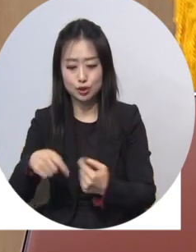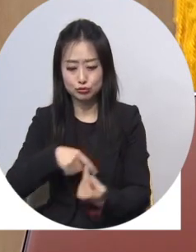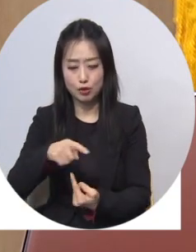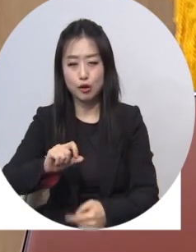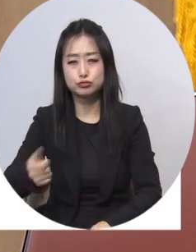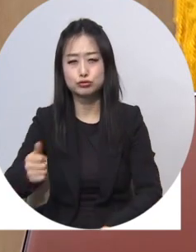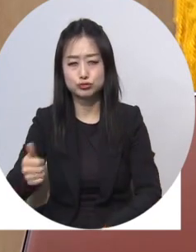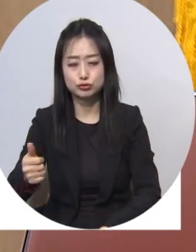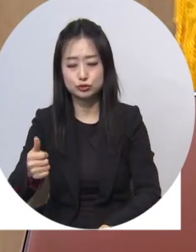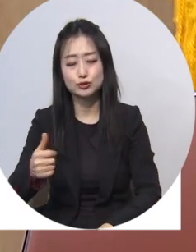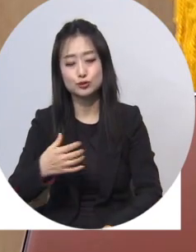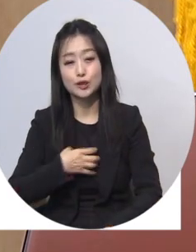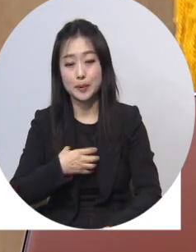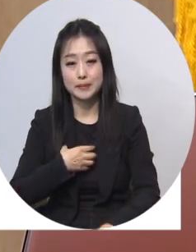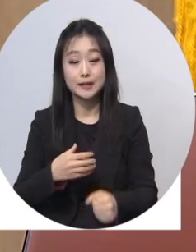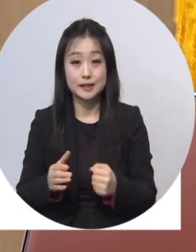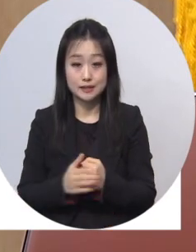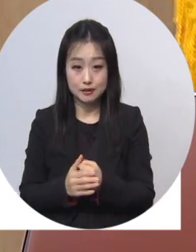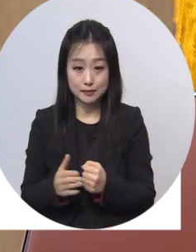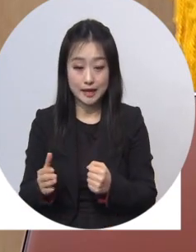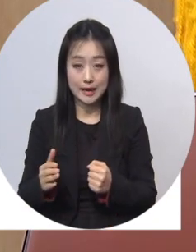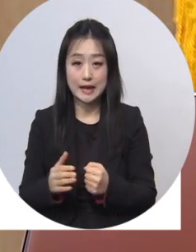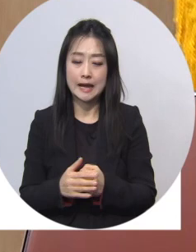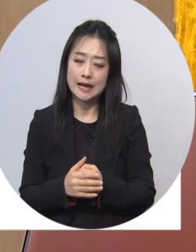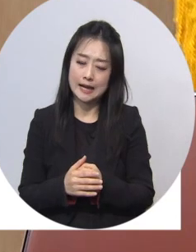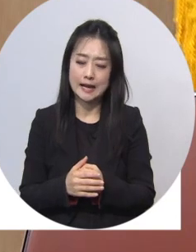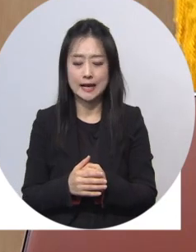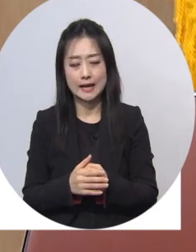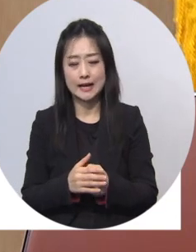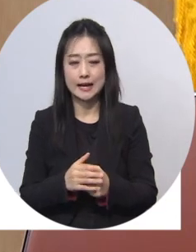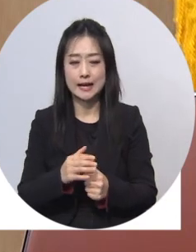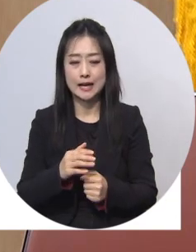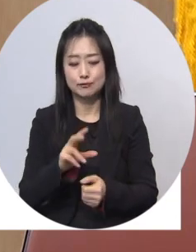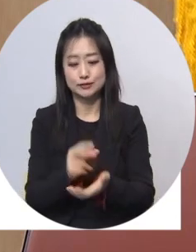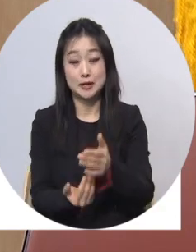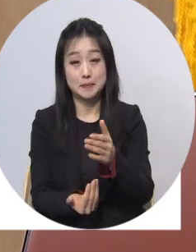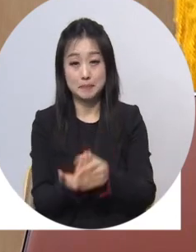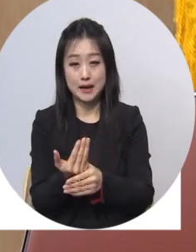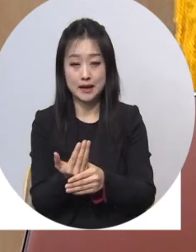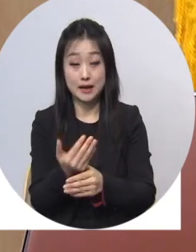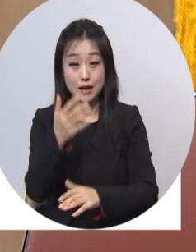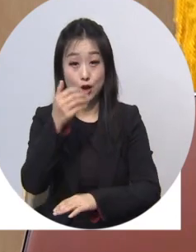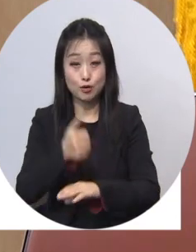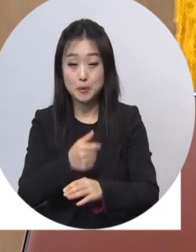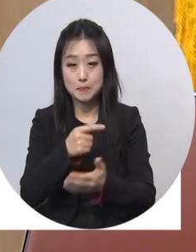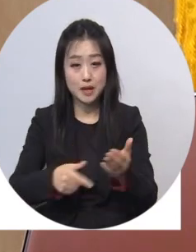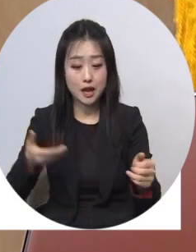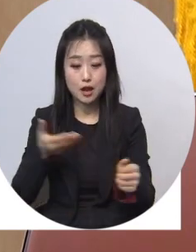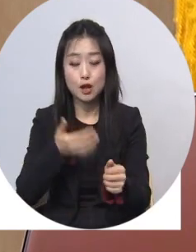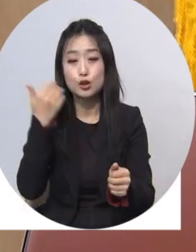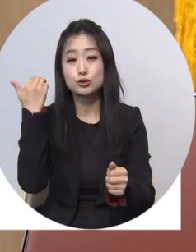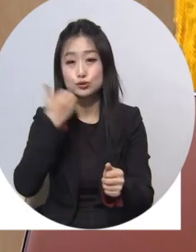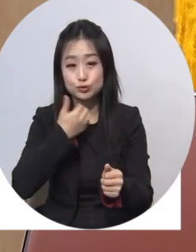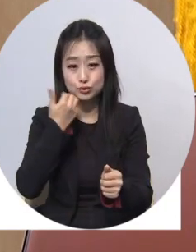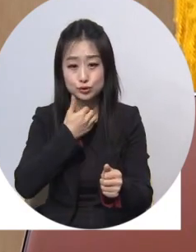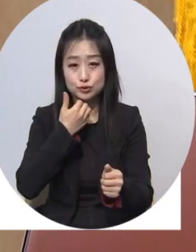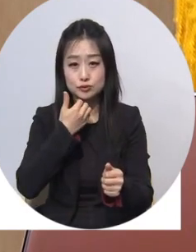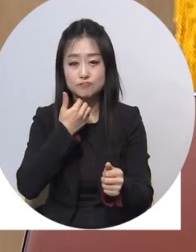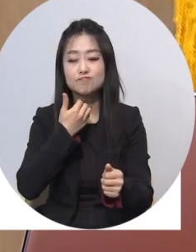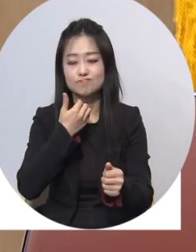중소기업이 더 이상 존속하기 어렵다면 그 피해는 역시